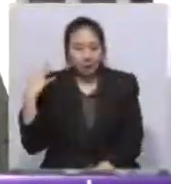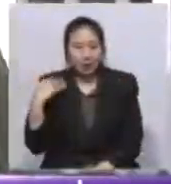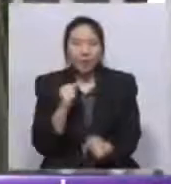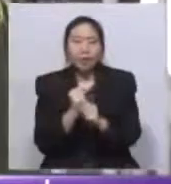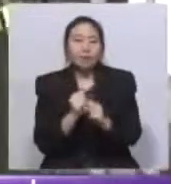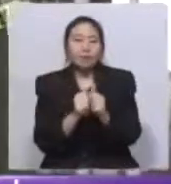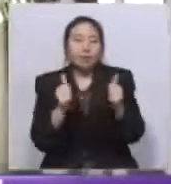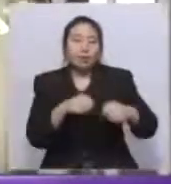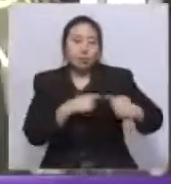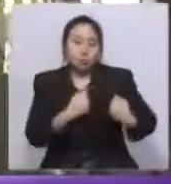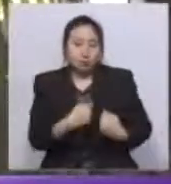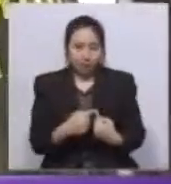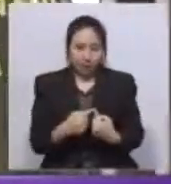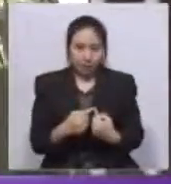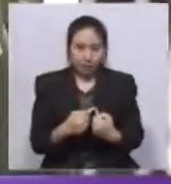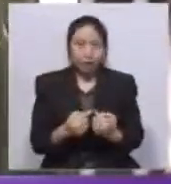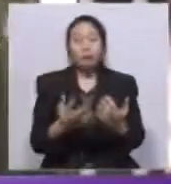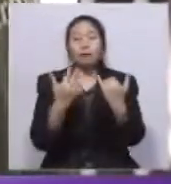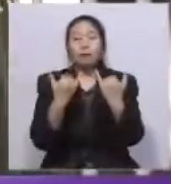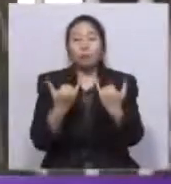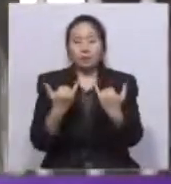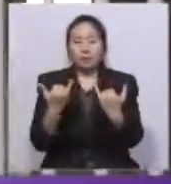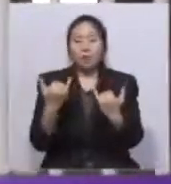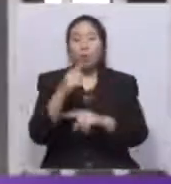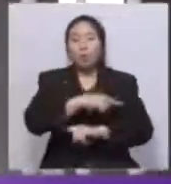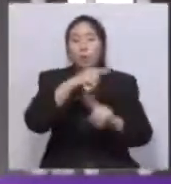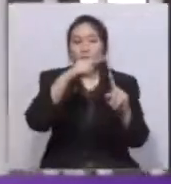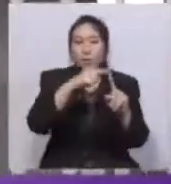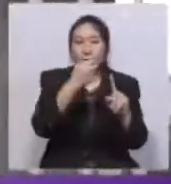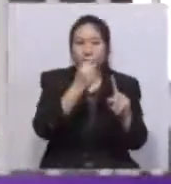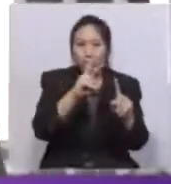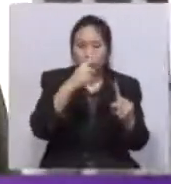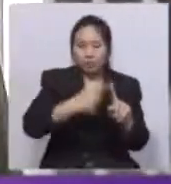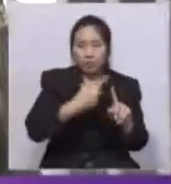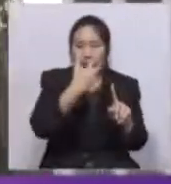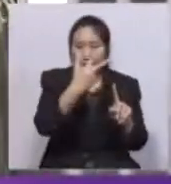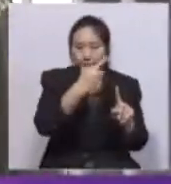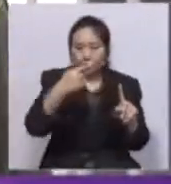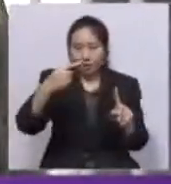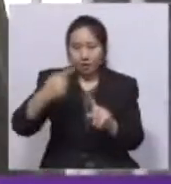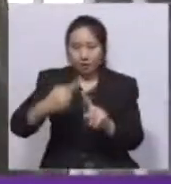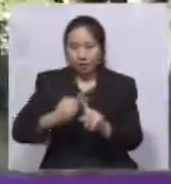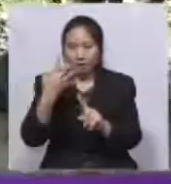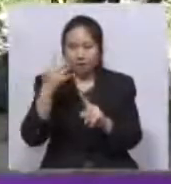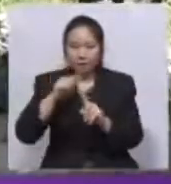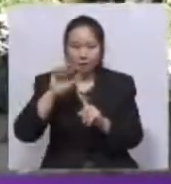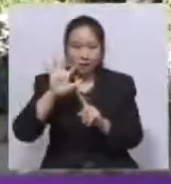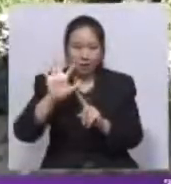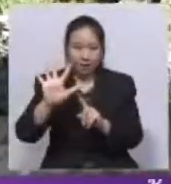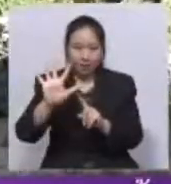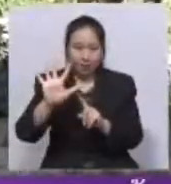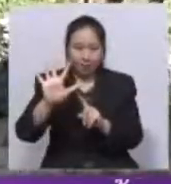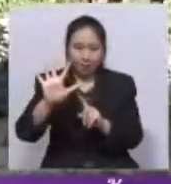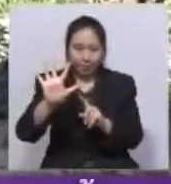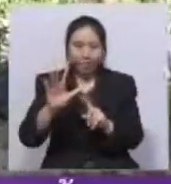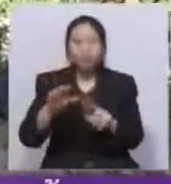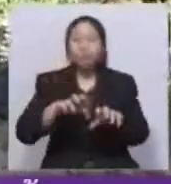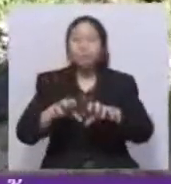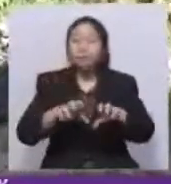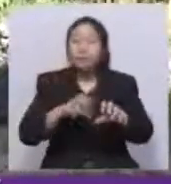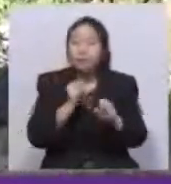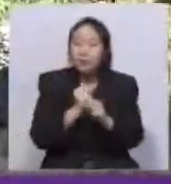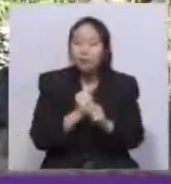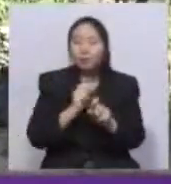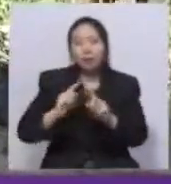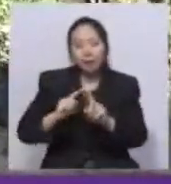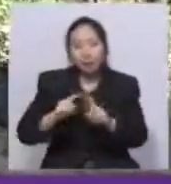เราทำความดีด้วยหัวใจครั้งนี้ค่ะมีขึ้นระหว่างวันที่12มีนาคมถึง5เมษายนค่ะเป็นการบำเพ็ญประโย